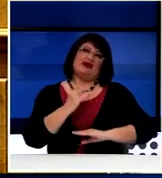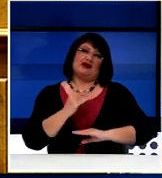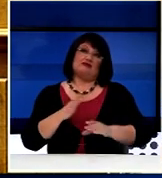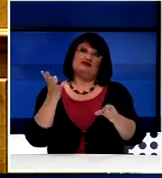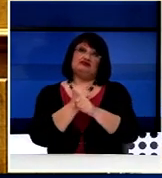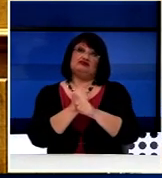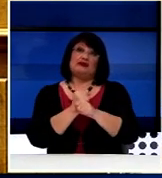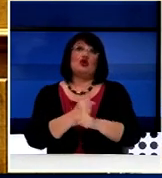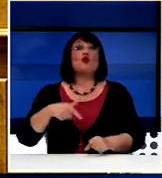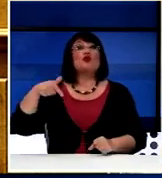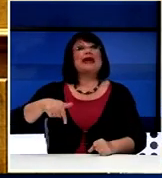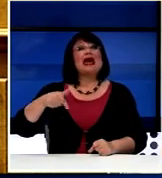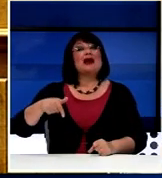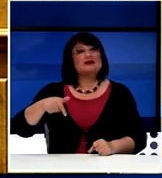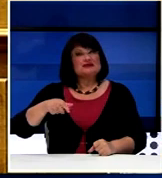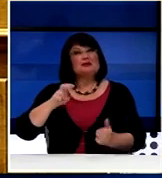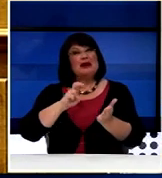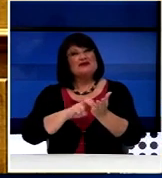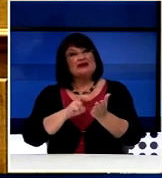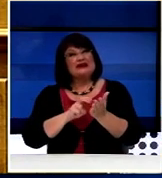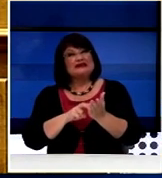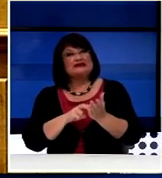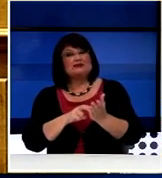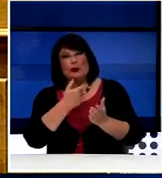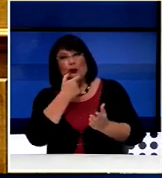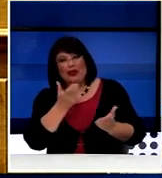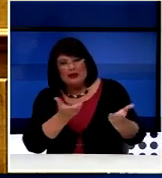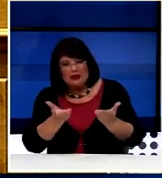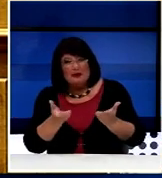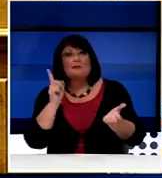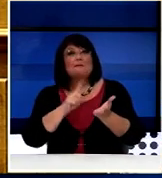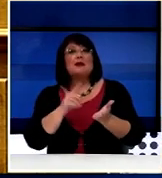πλαίσιο Γκουτιέρες, από το οποίο οφείλουν και πρέπει να επανακινήσουν τις συνομιλίες.